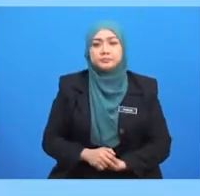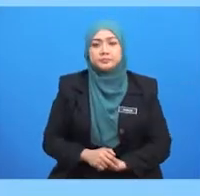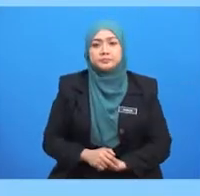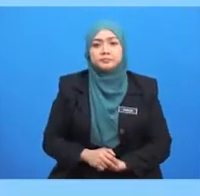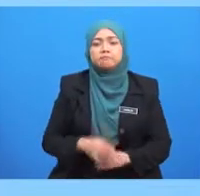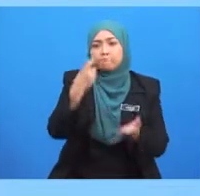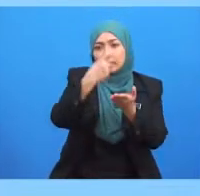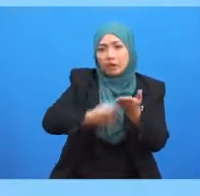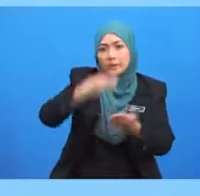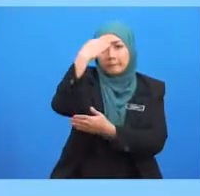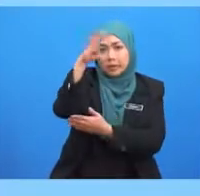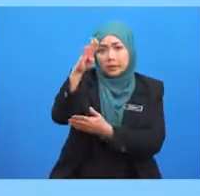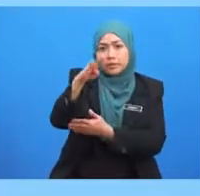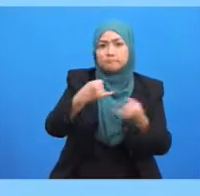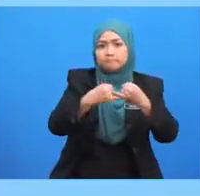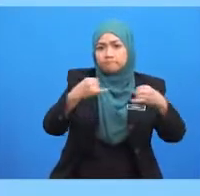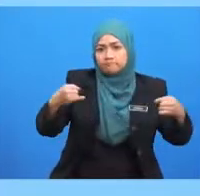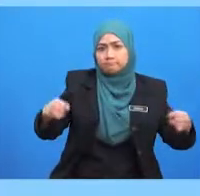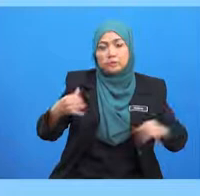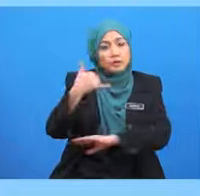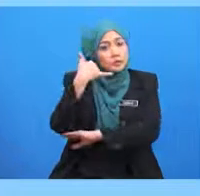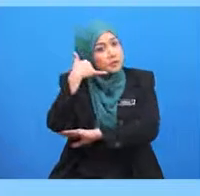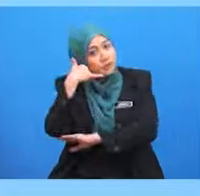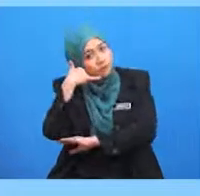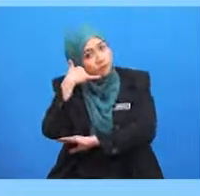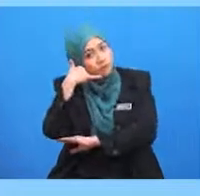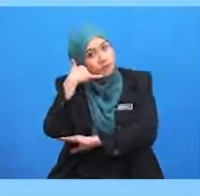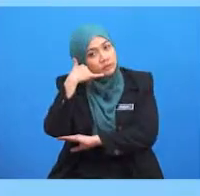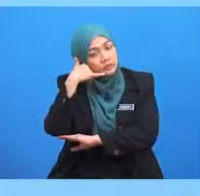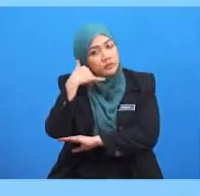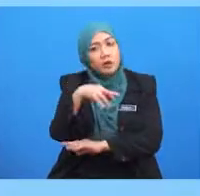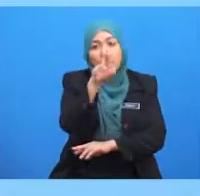harga bagi sejenis telefon pintar yelah